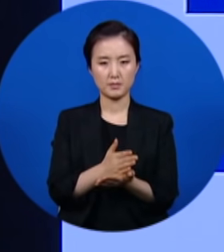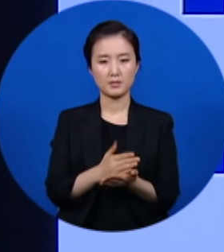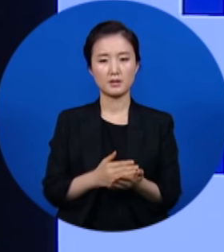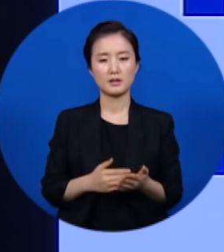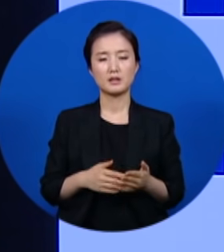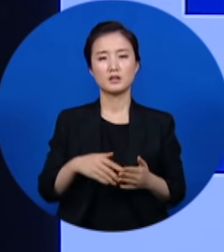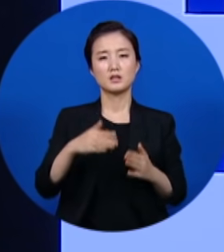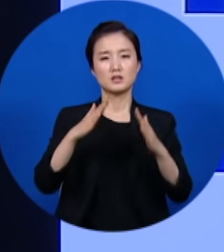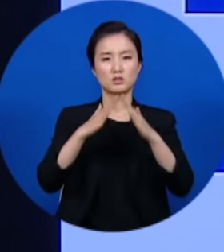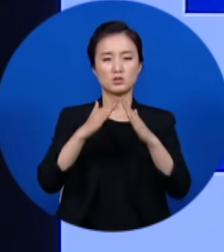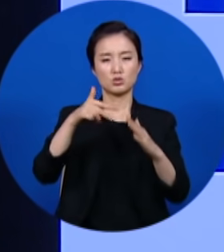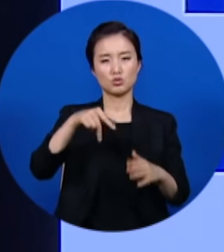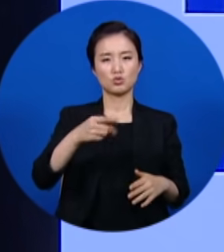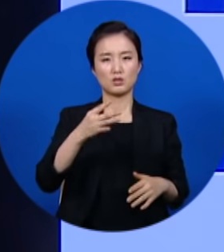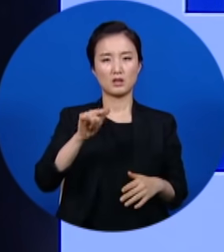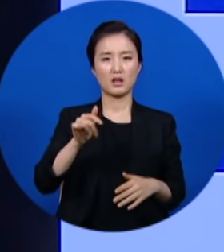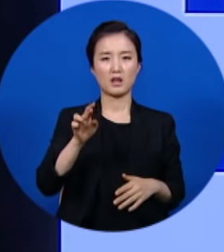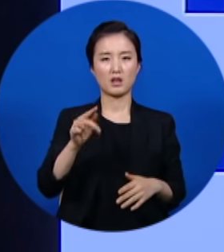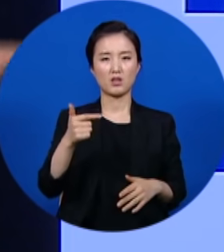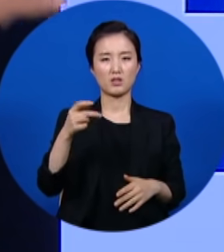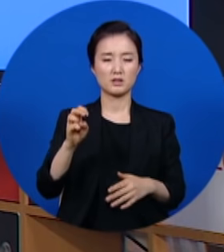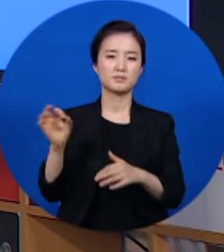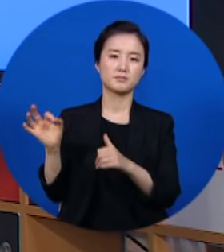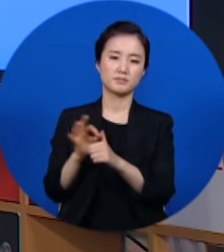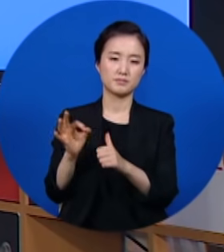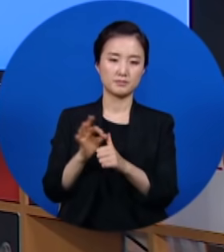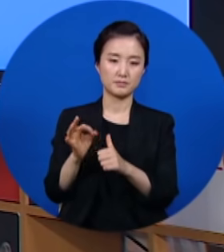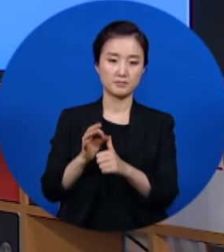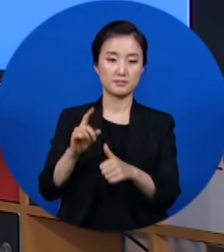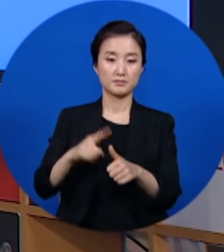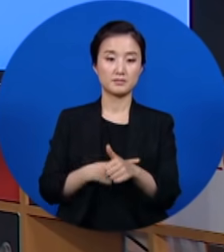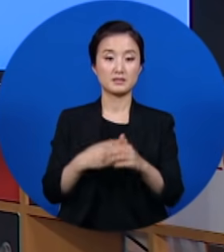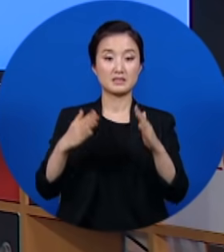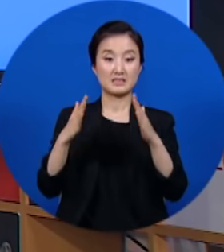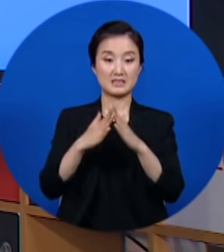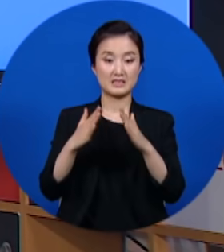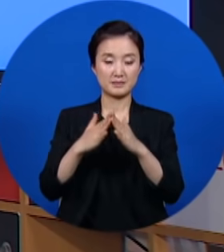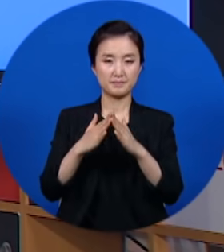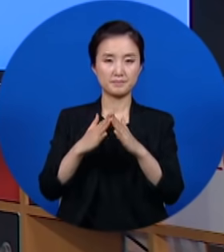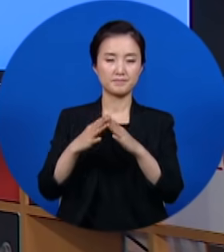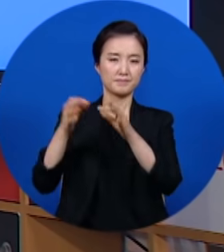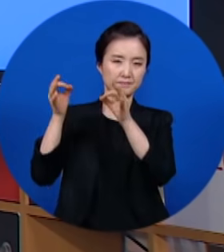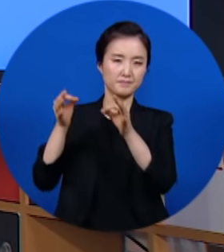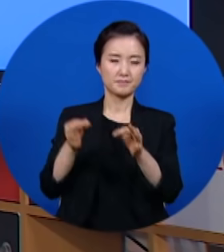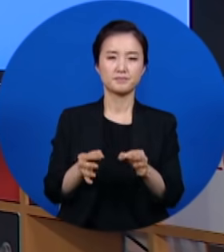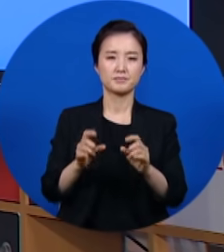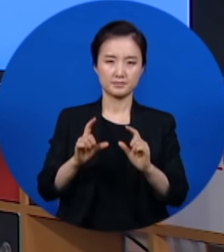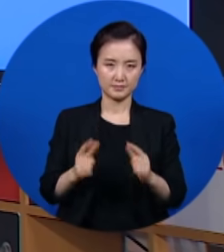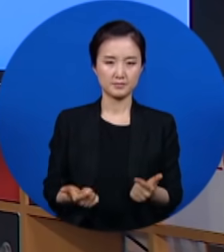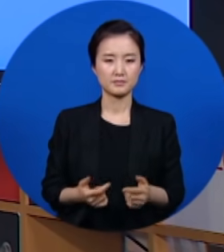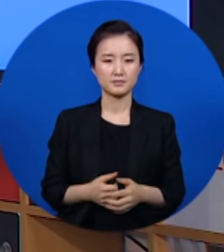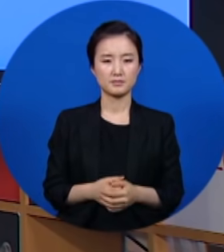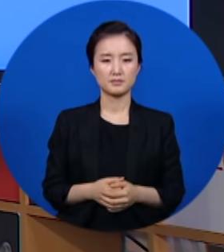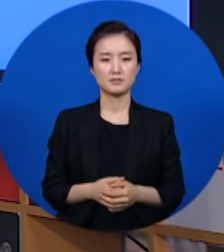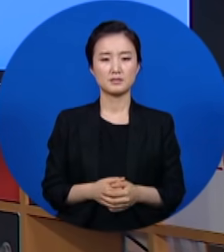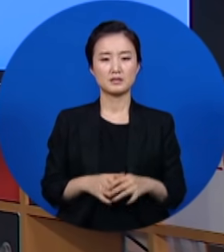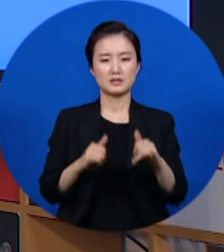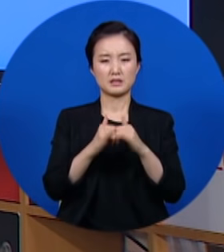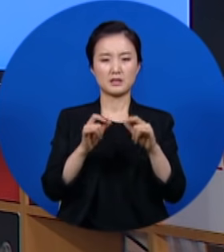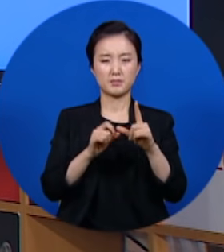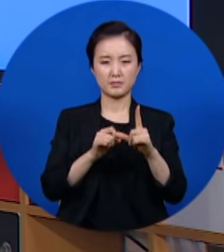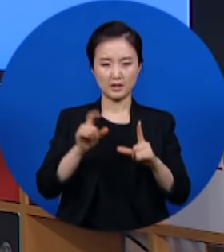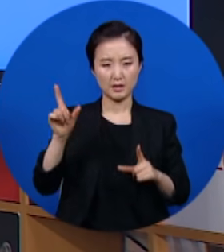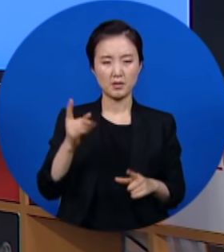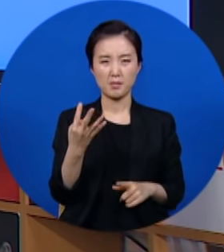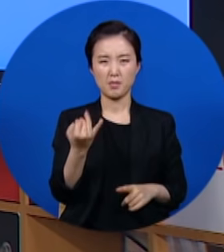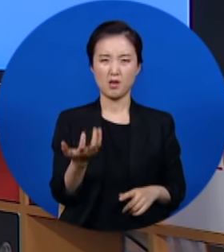받고 거기서 살다가 살아야 집값이 보자 떨어지지 않는 거거든요 많은 분들이 몇